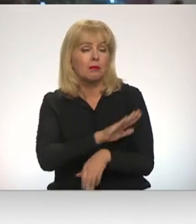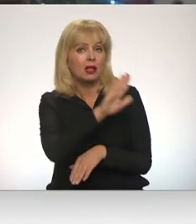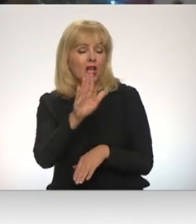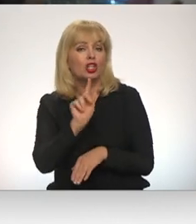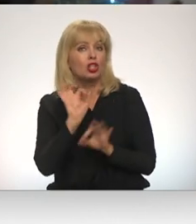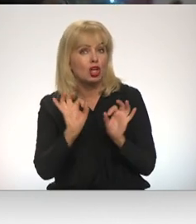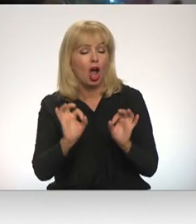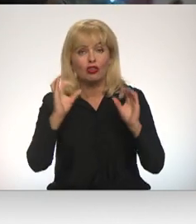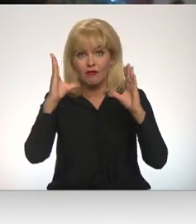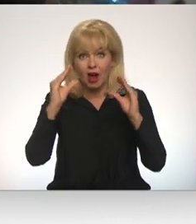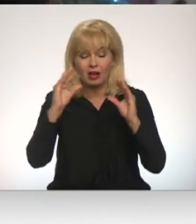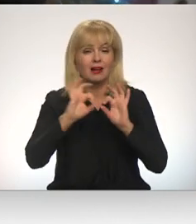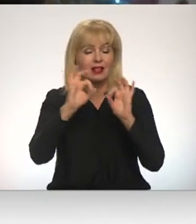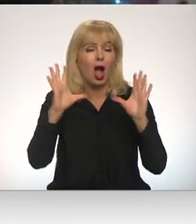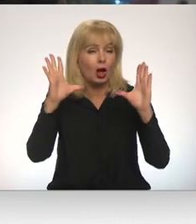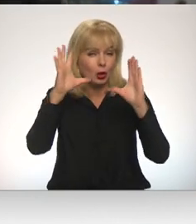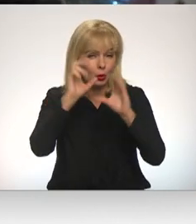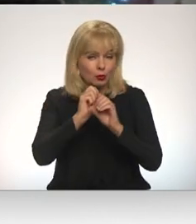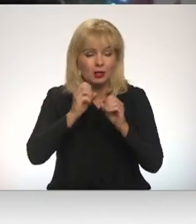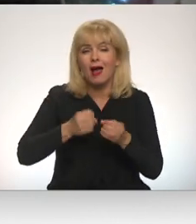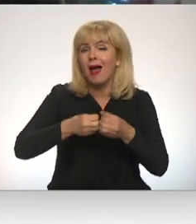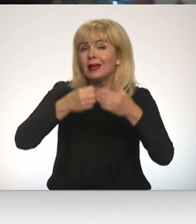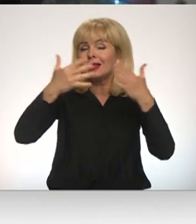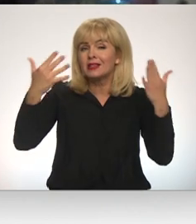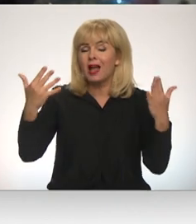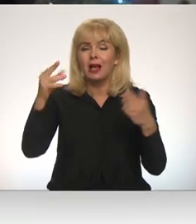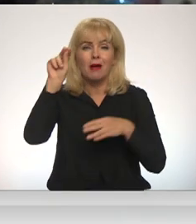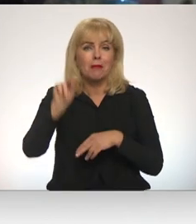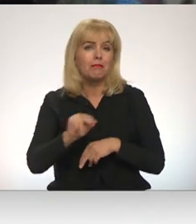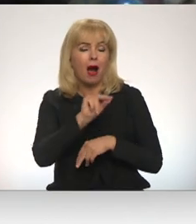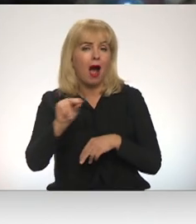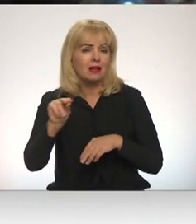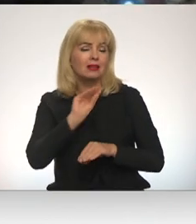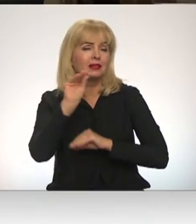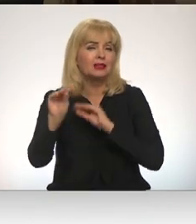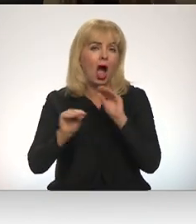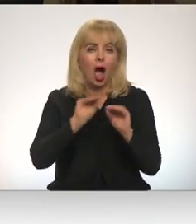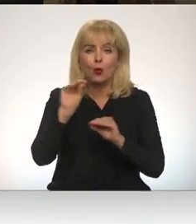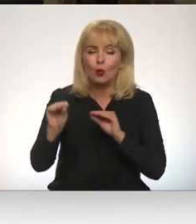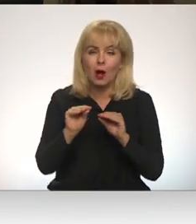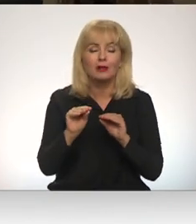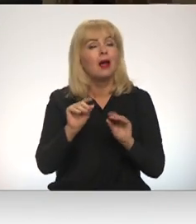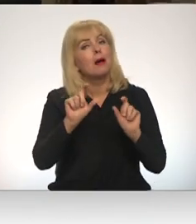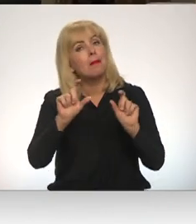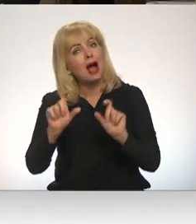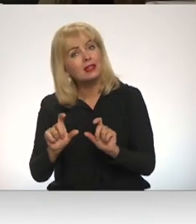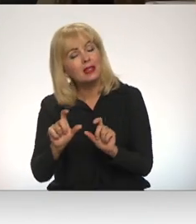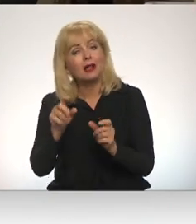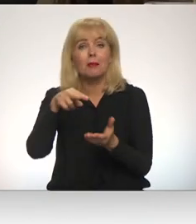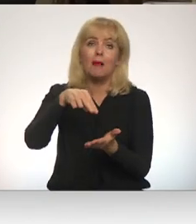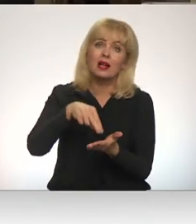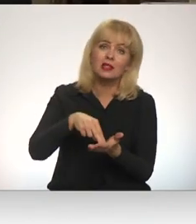pievakarē, kad jau satumst, kad izgaismojās jau īpaši baznīcas šī sapostā rota, pasēdēt,